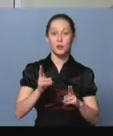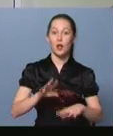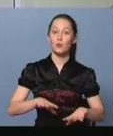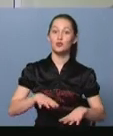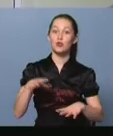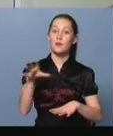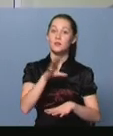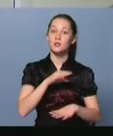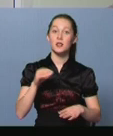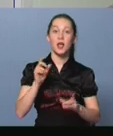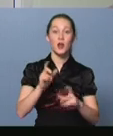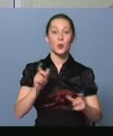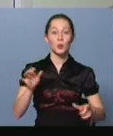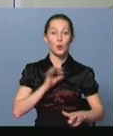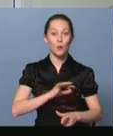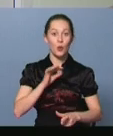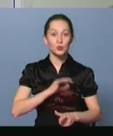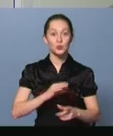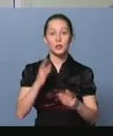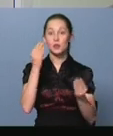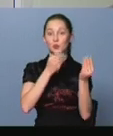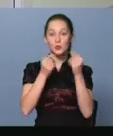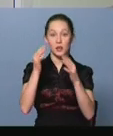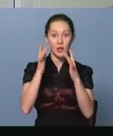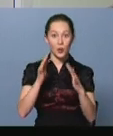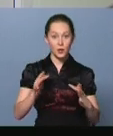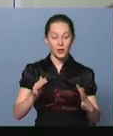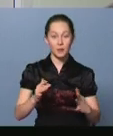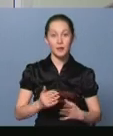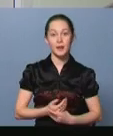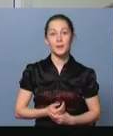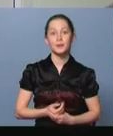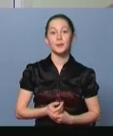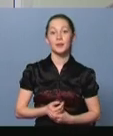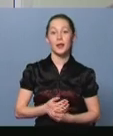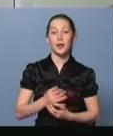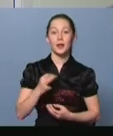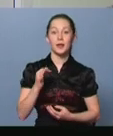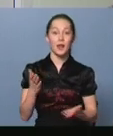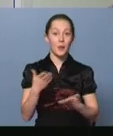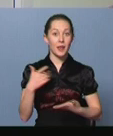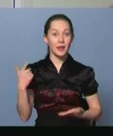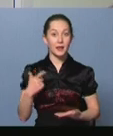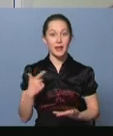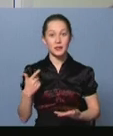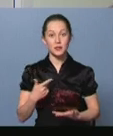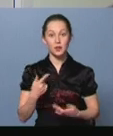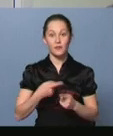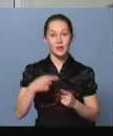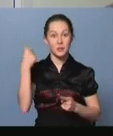населением новогодних елей искусственного происхождения. Мы проектируем в этом